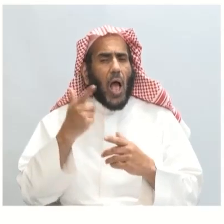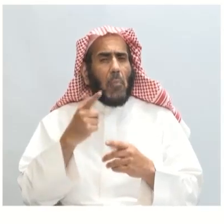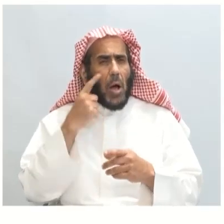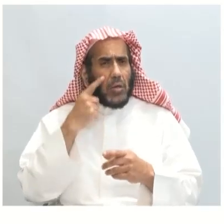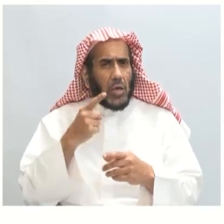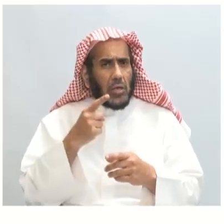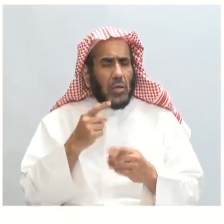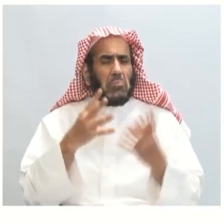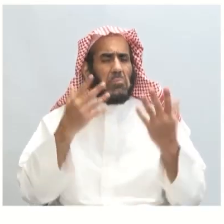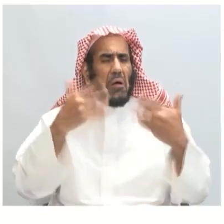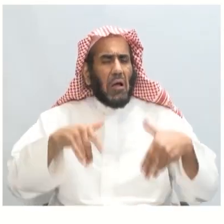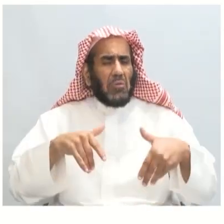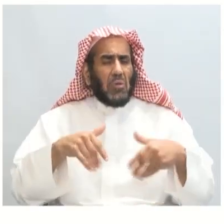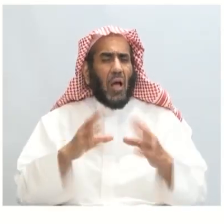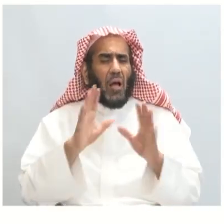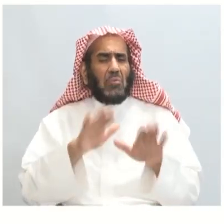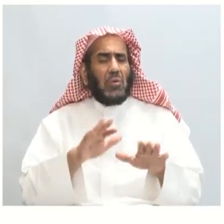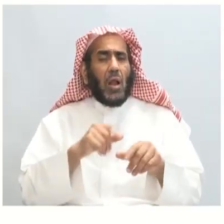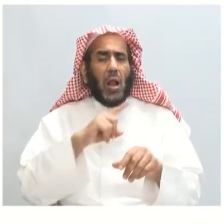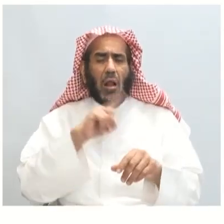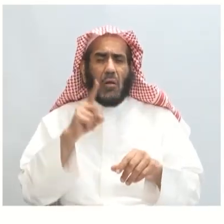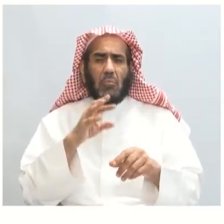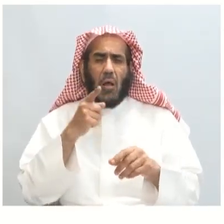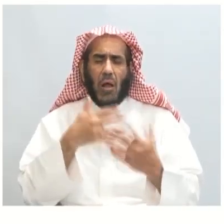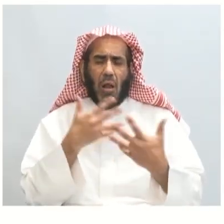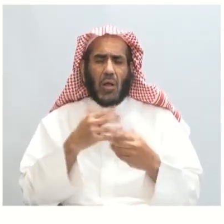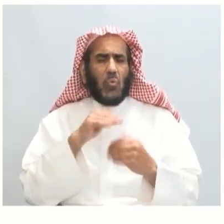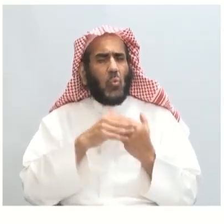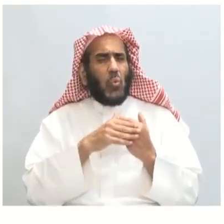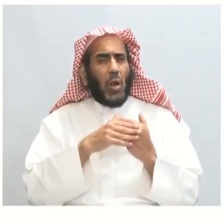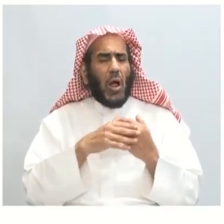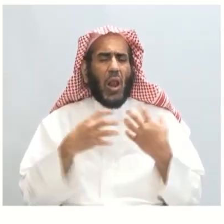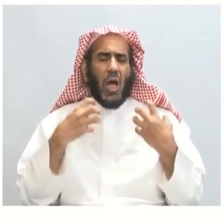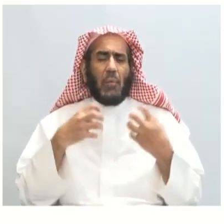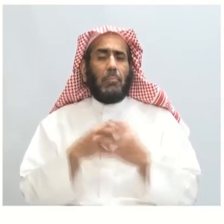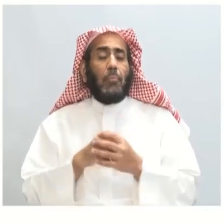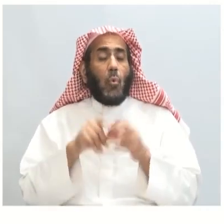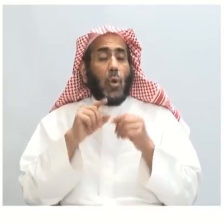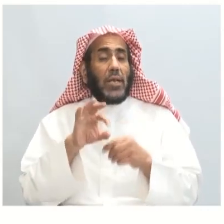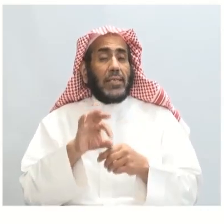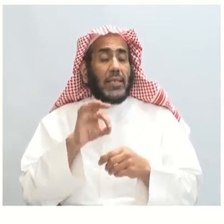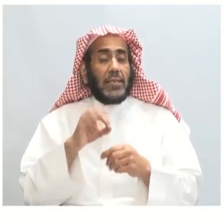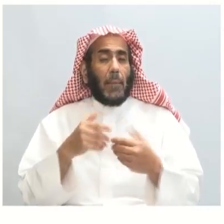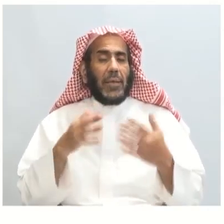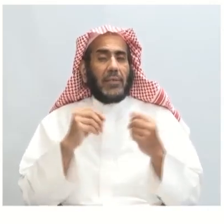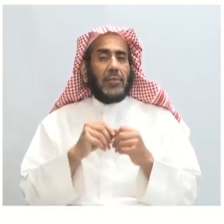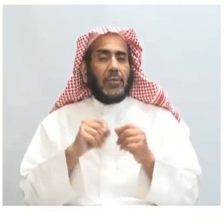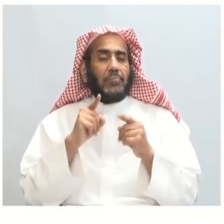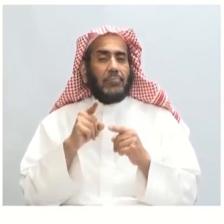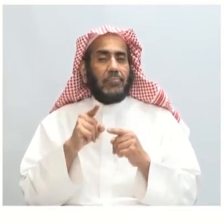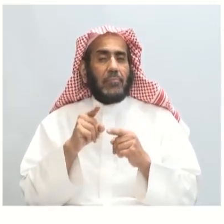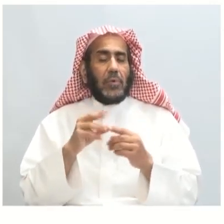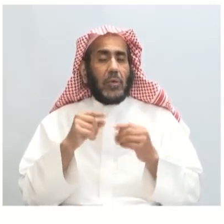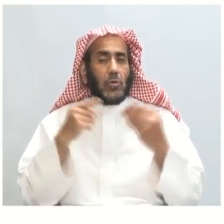قد رايت قعيدا هذا لعلك تلمس منه الالم اذا هنا استخرجنا من البيت وماذا